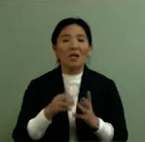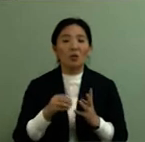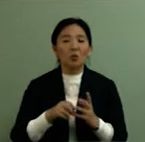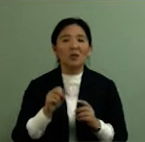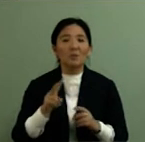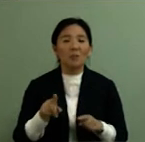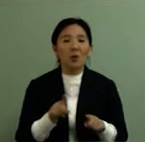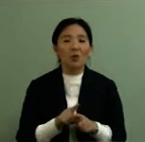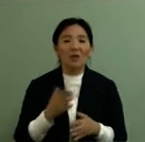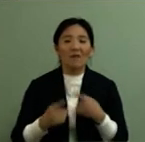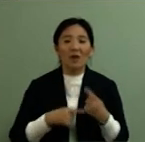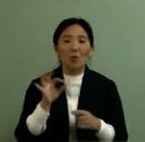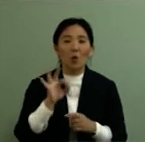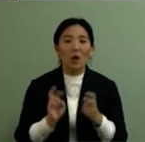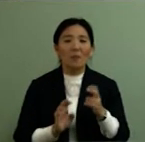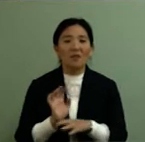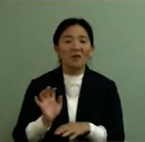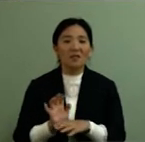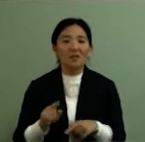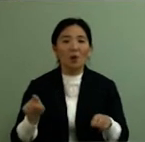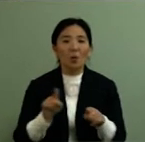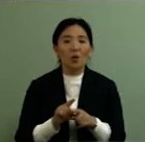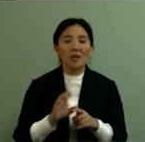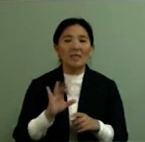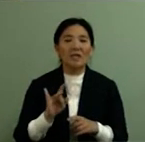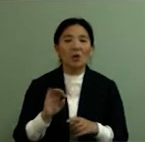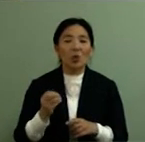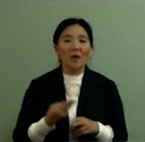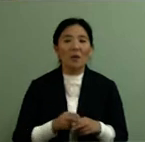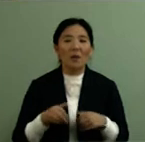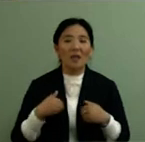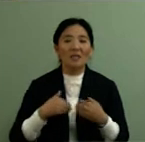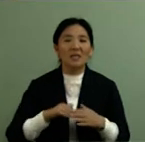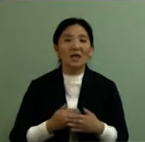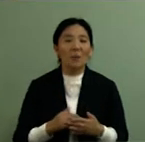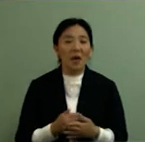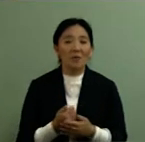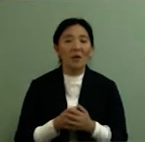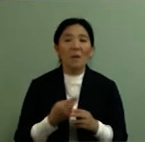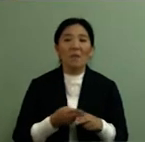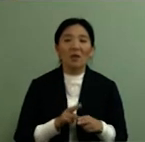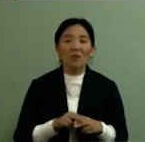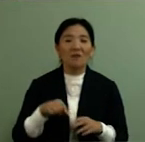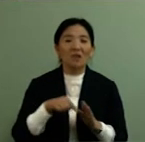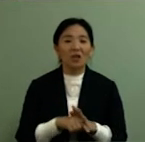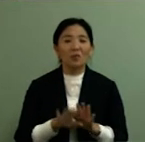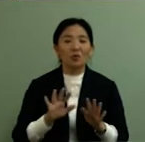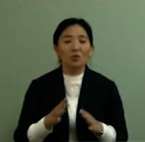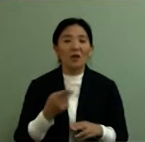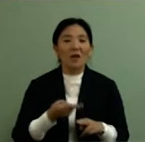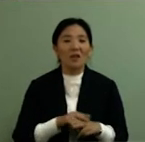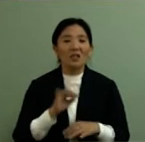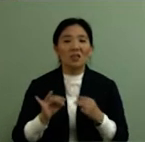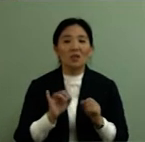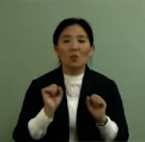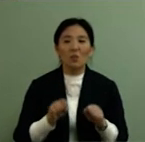земля. Если мы говорим о производителях, которым нужно сырье, это полезные ископаемые. Поэтому в данном случае их эти